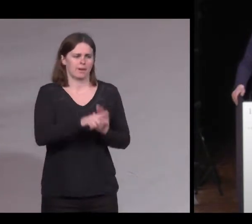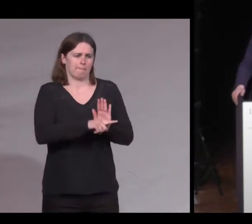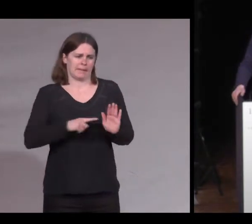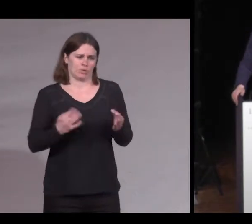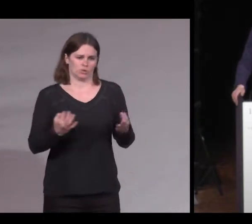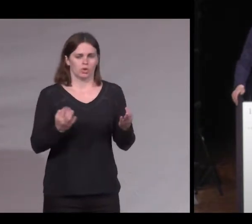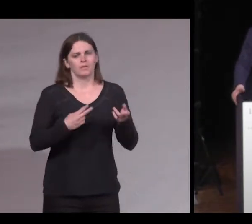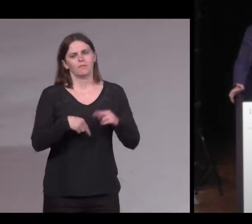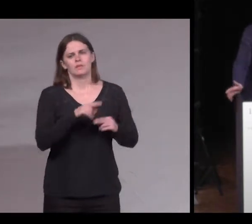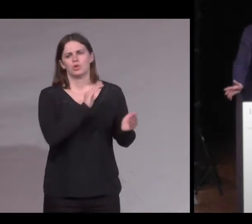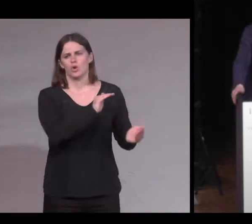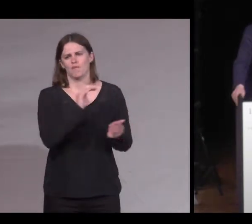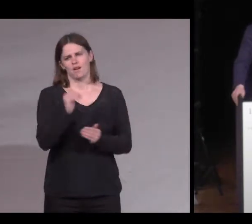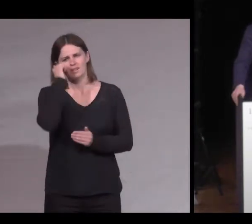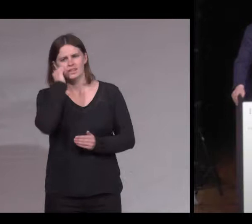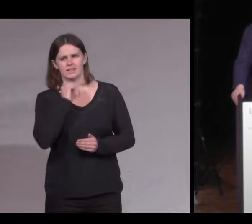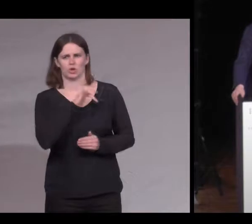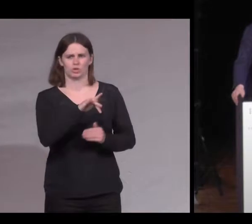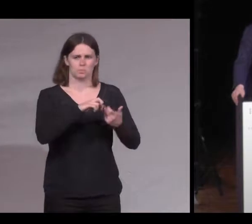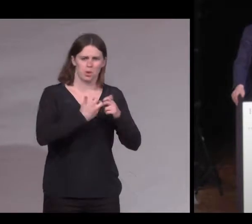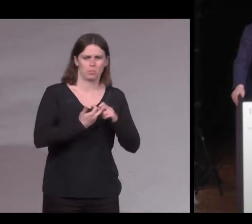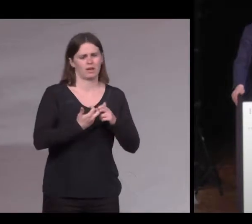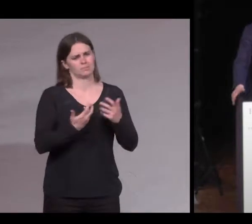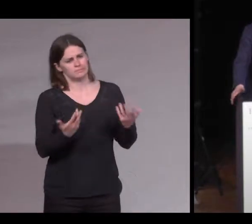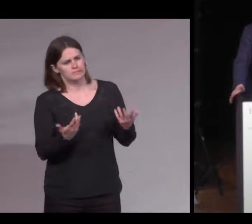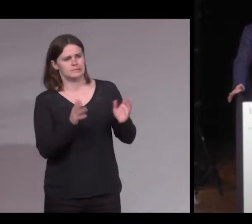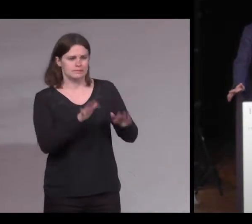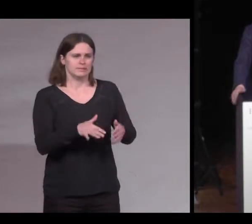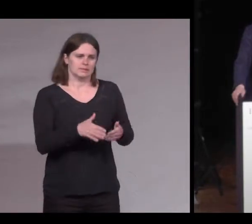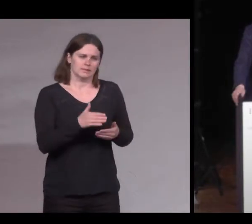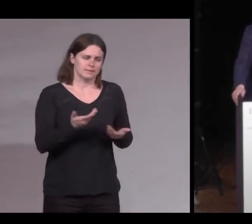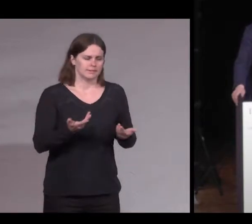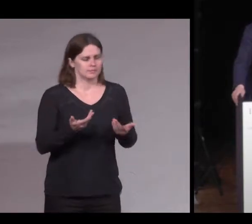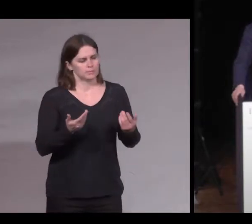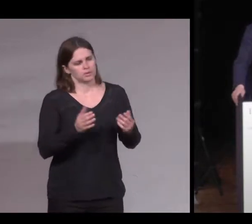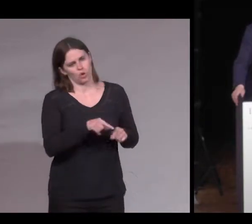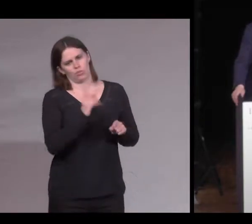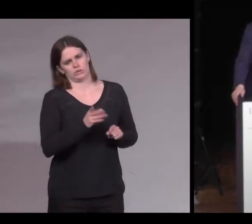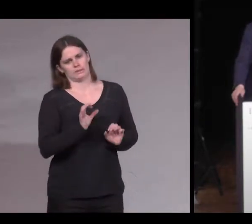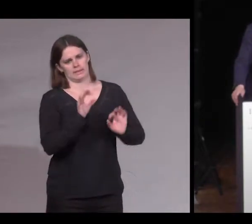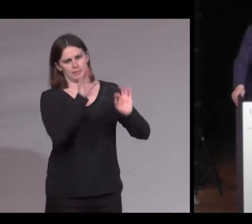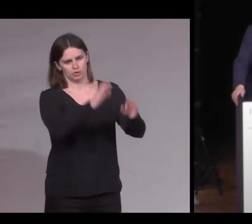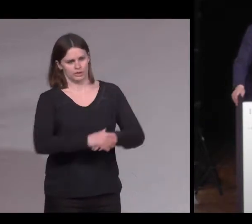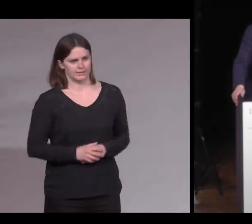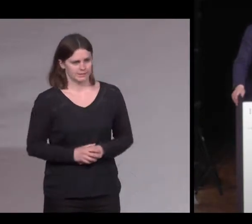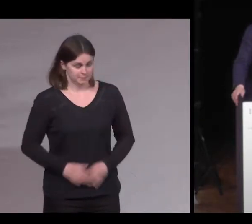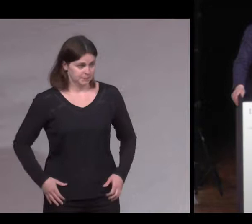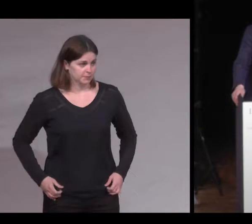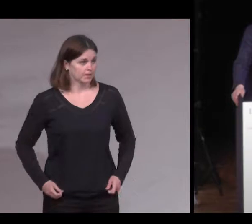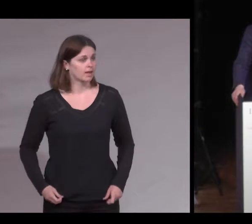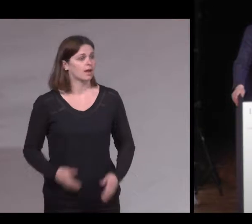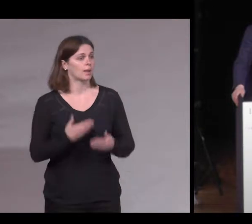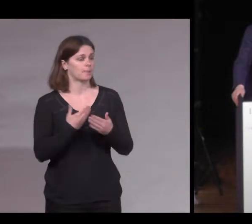perfektní samozřejmě není optimální, protože pak je člověk měl co zlepšovat. Co se může změnit, o tom bude i tato přednáška, je